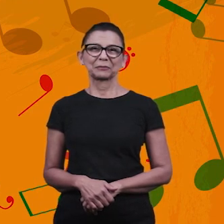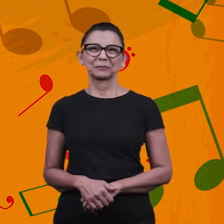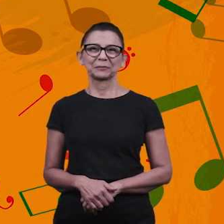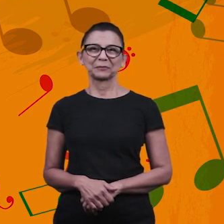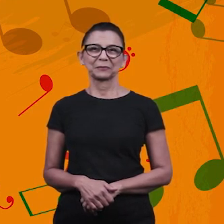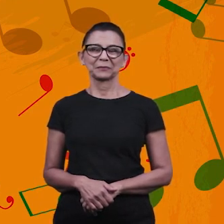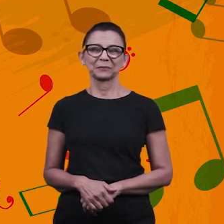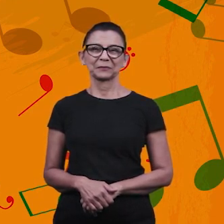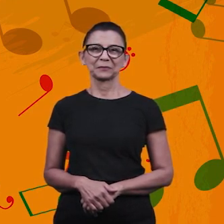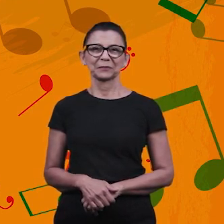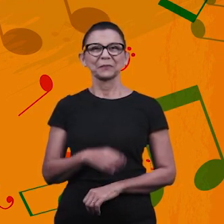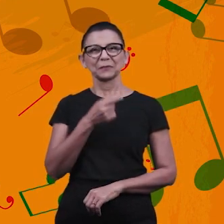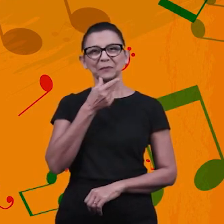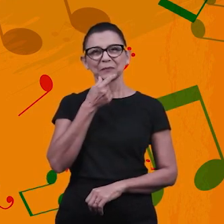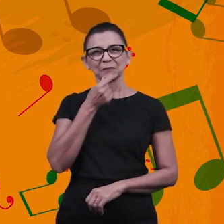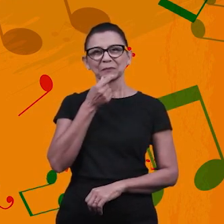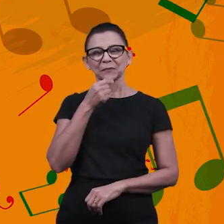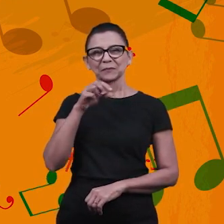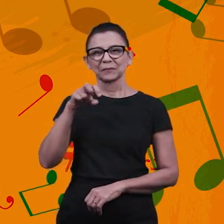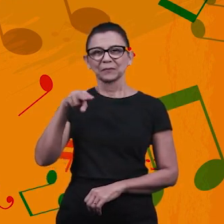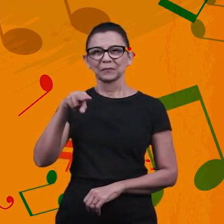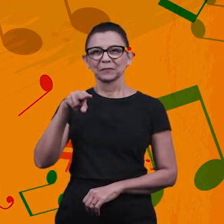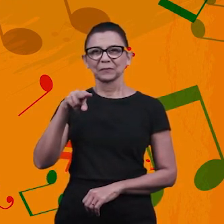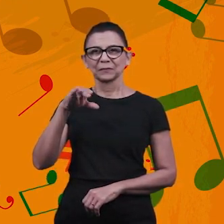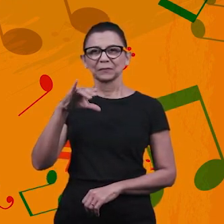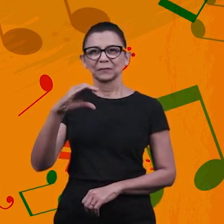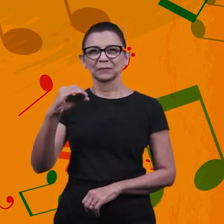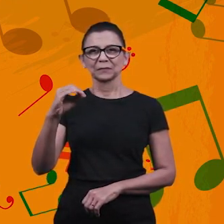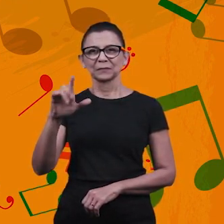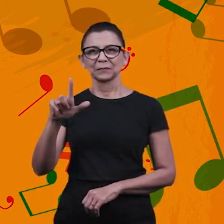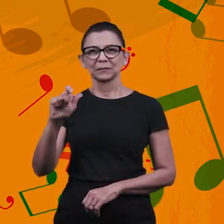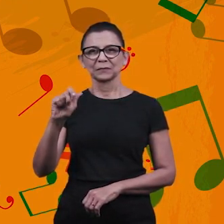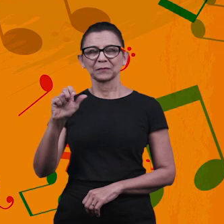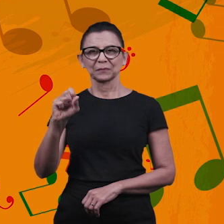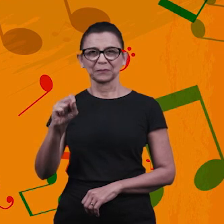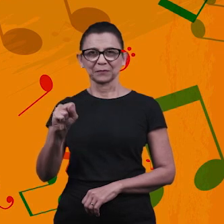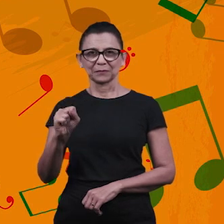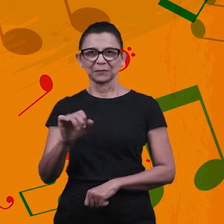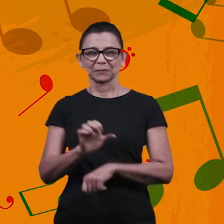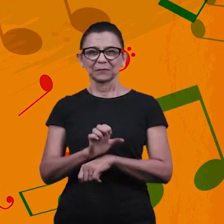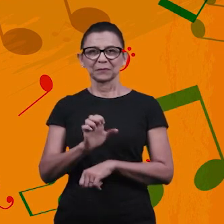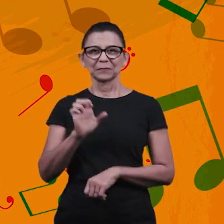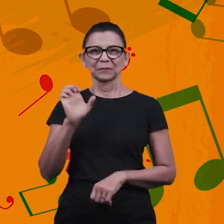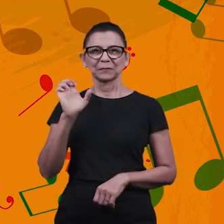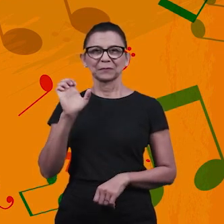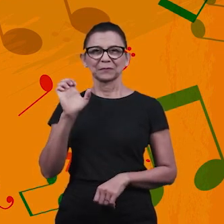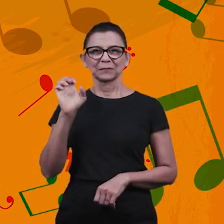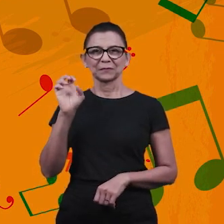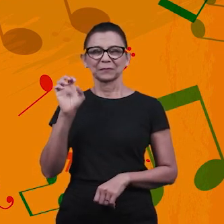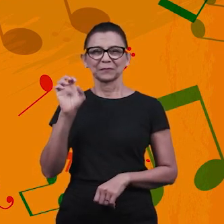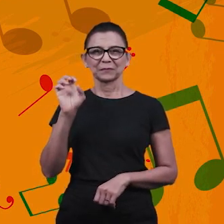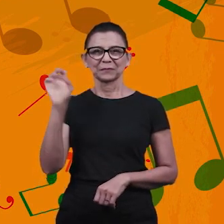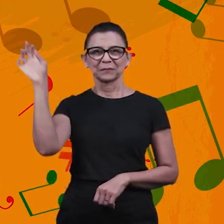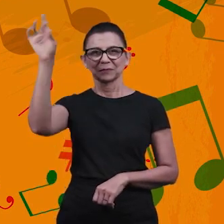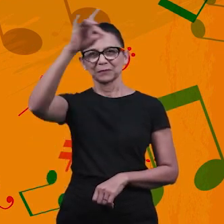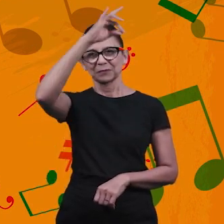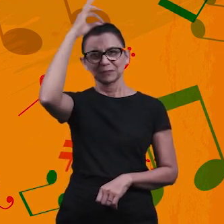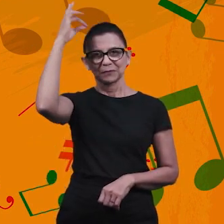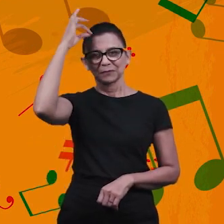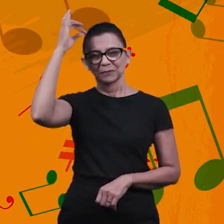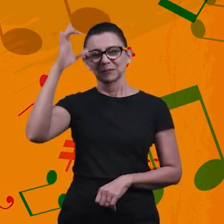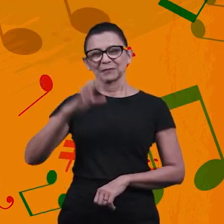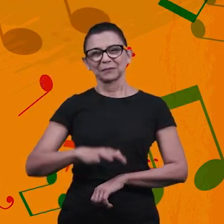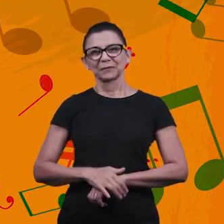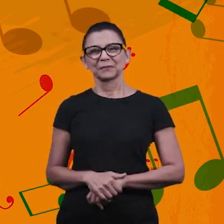Nicolas Brito, de Vila Velha, Espírito Santo.